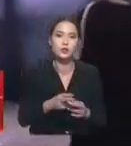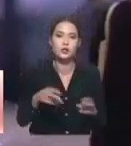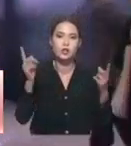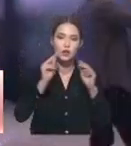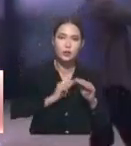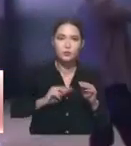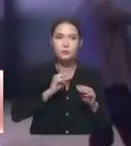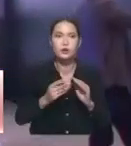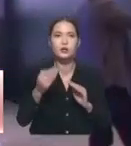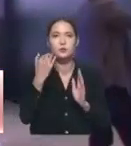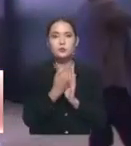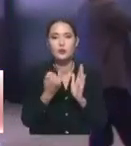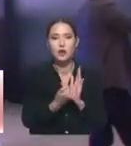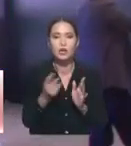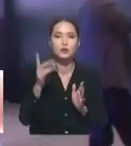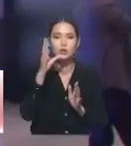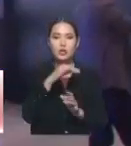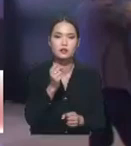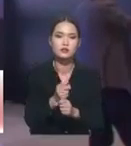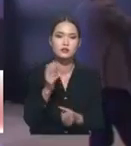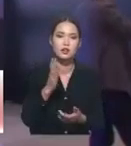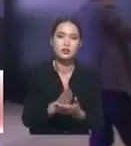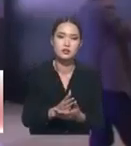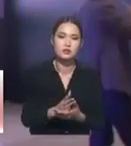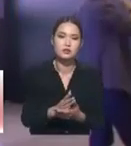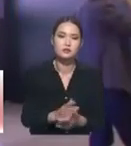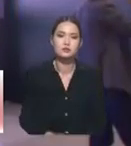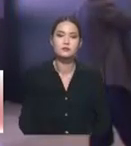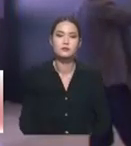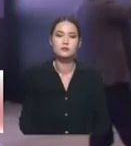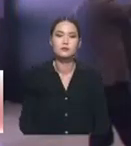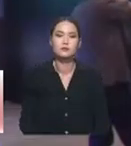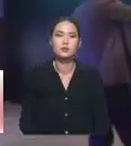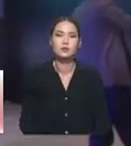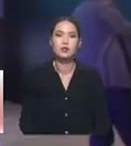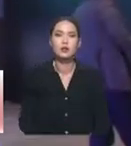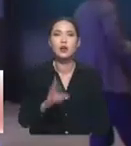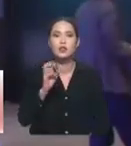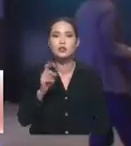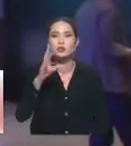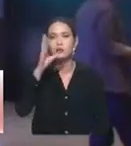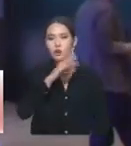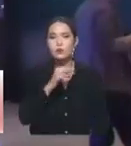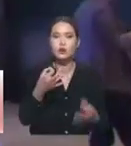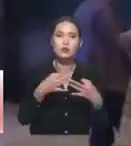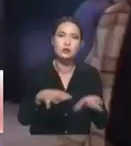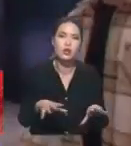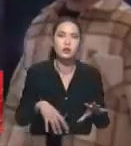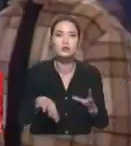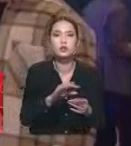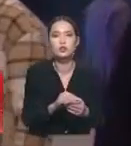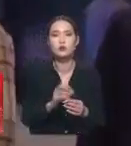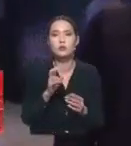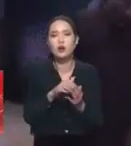партнером программы Google for Startups. А что касается Microsoft, вот наш региональный офис